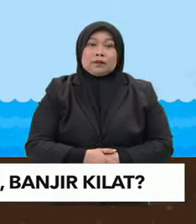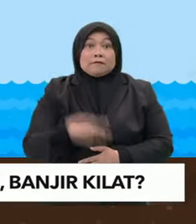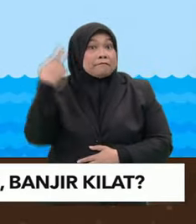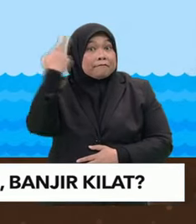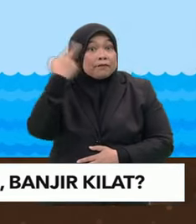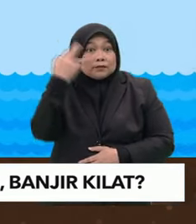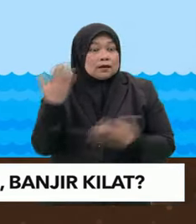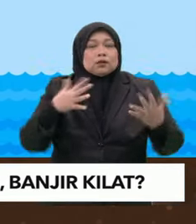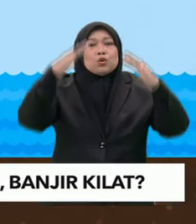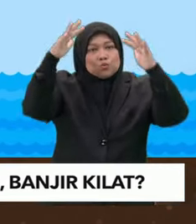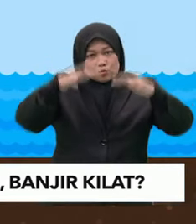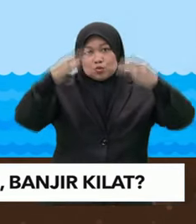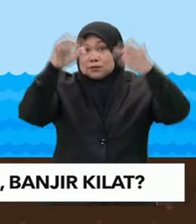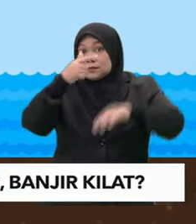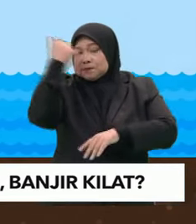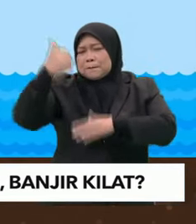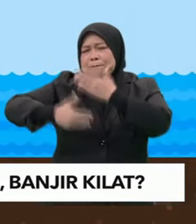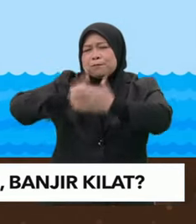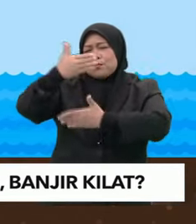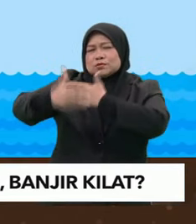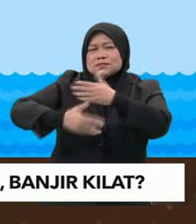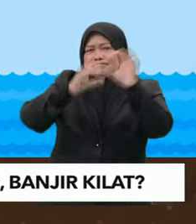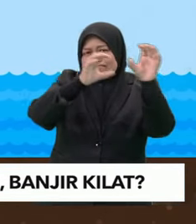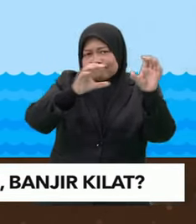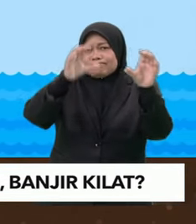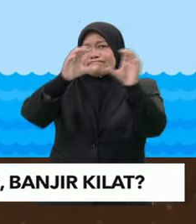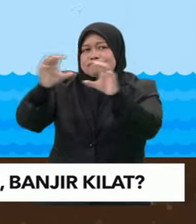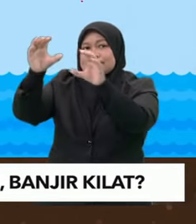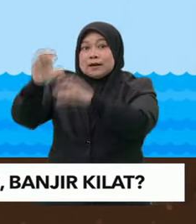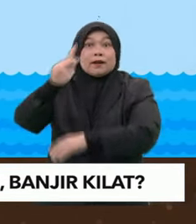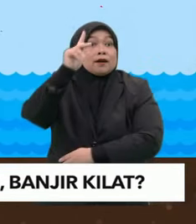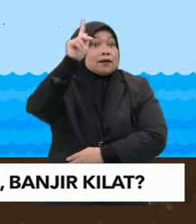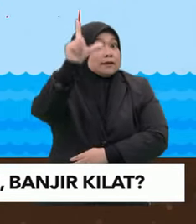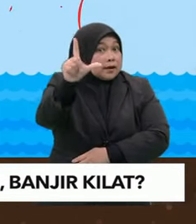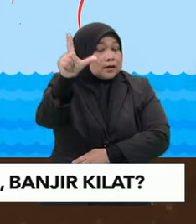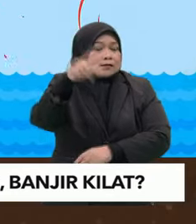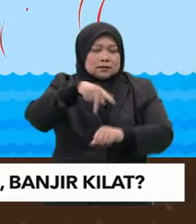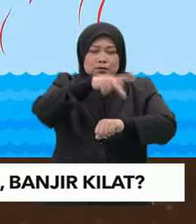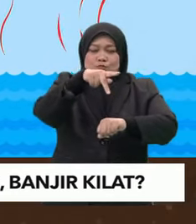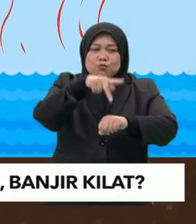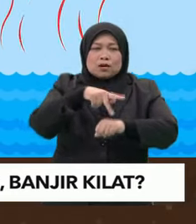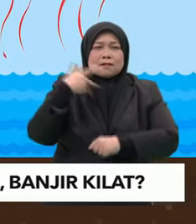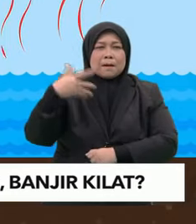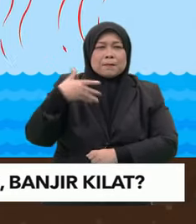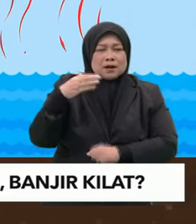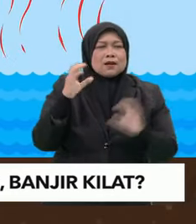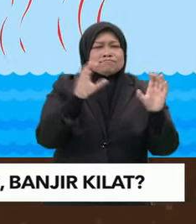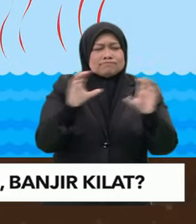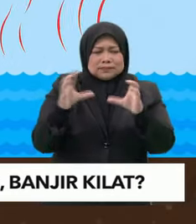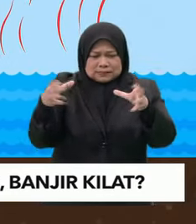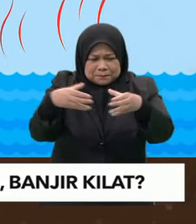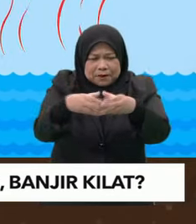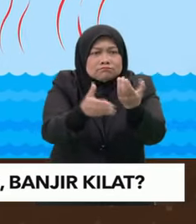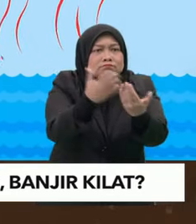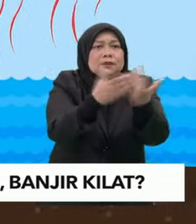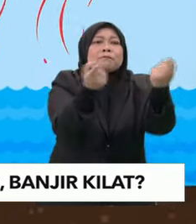Faktanya, hujan berlaku kerana proses perolakan. Kuala Lumpur yang menjadi Pulau Haba menyebabkan perolakan setempat mudah